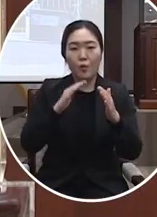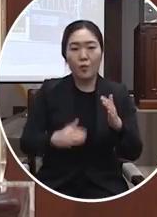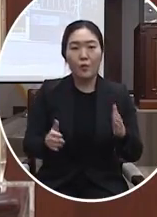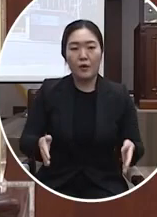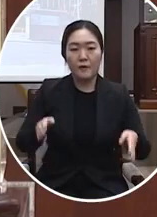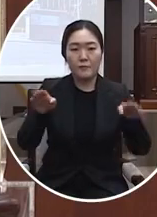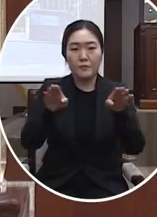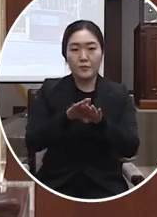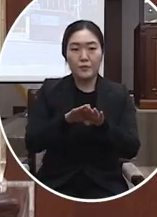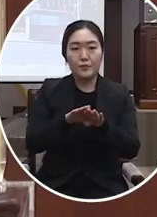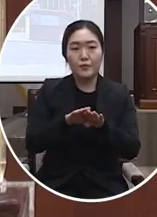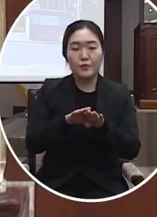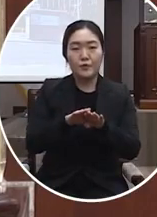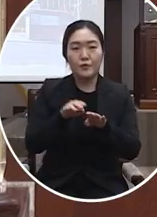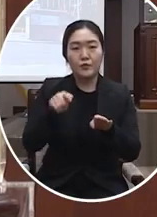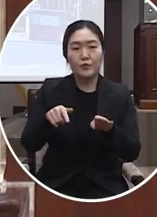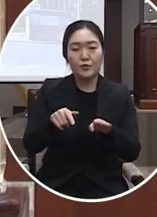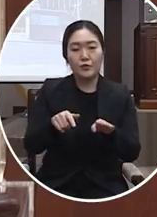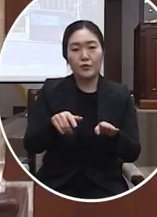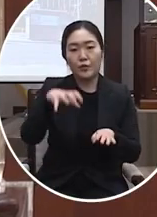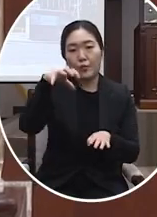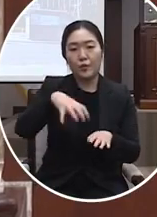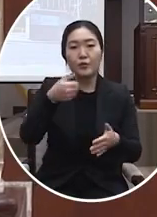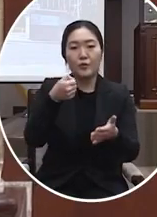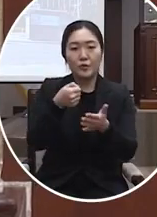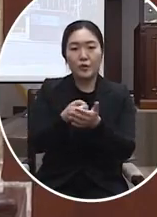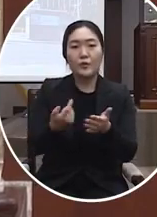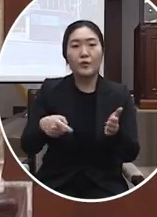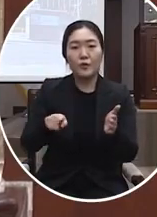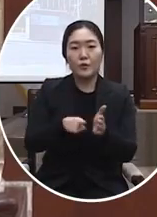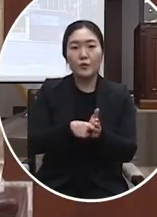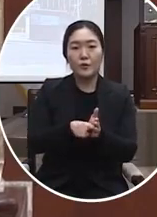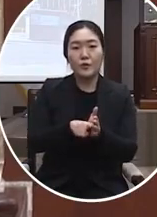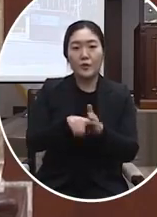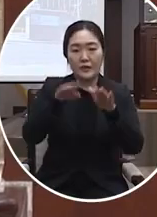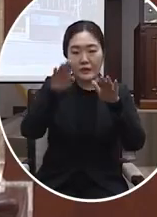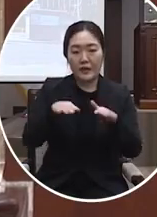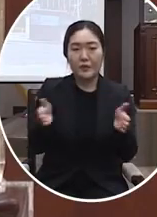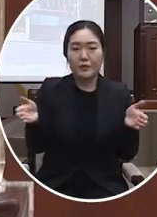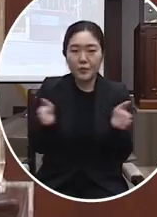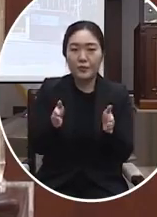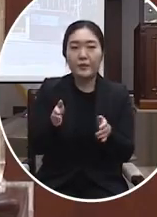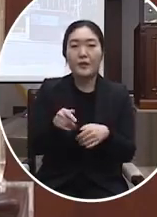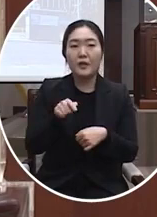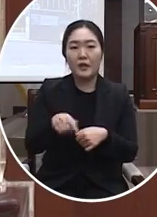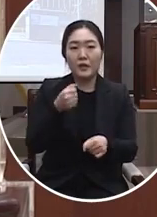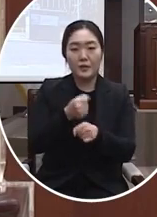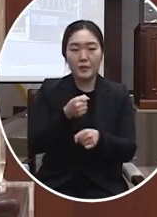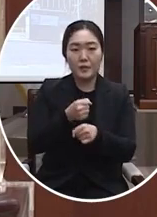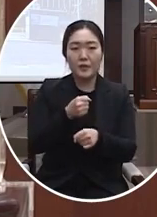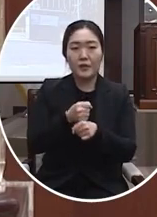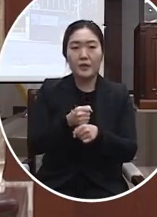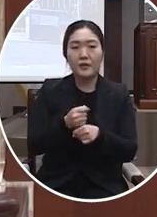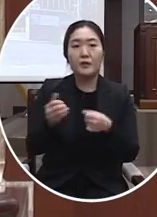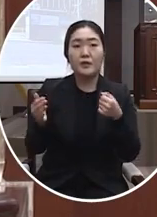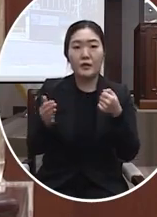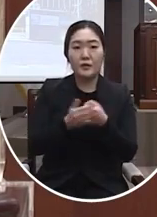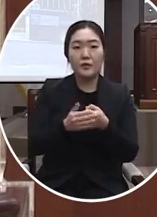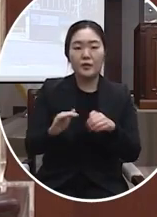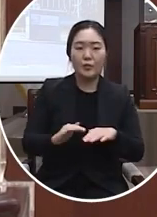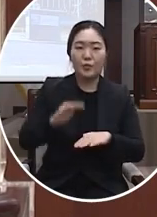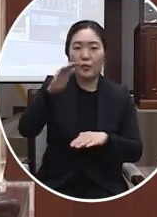공공 건물은 시설 명이나 위치를 알리기 위하여 낮게, 작게, 좁게 맞춰잡아라가